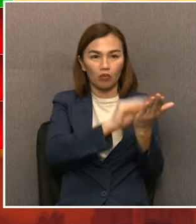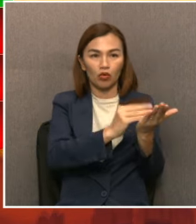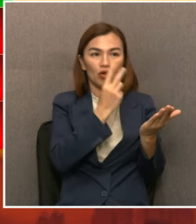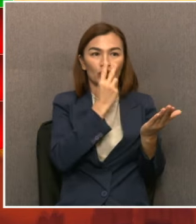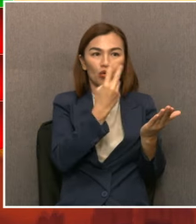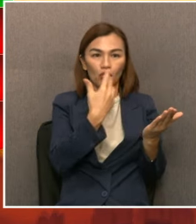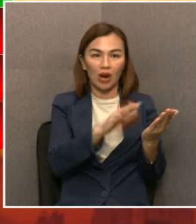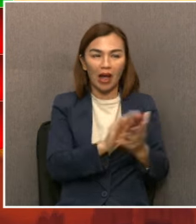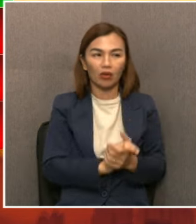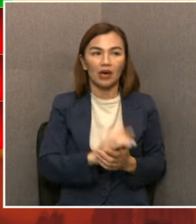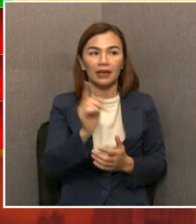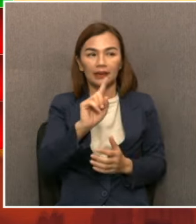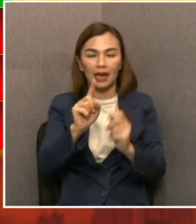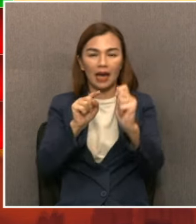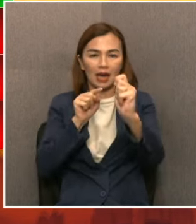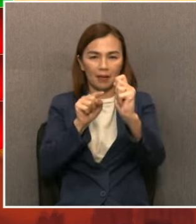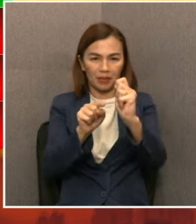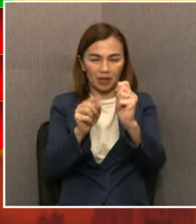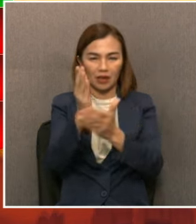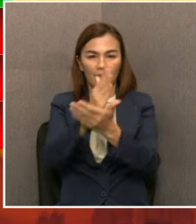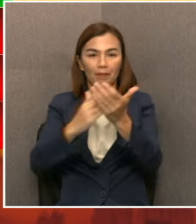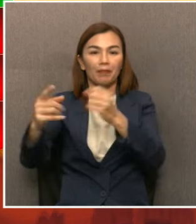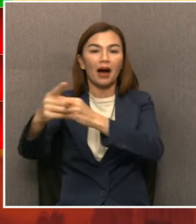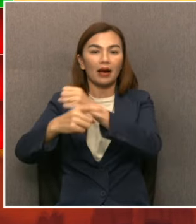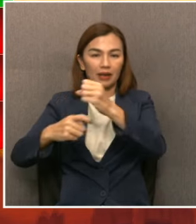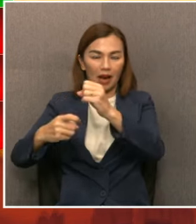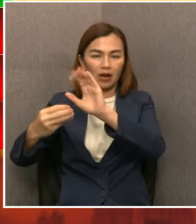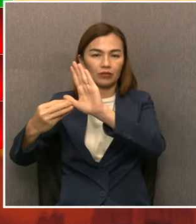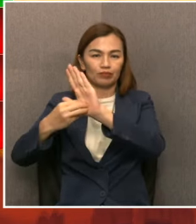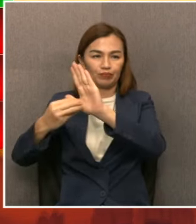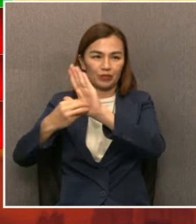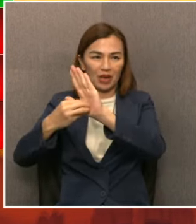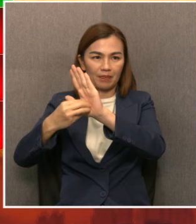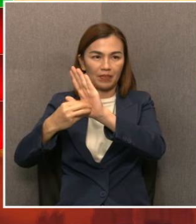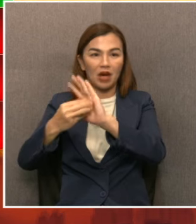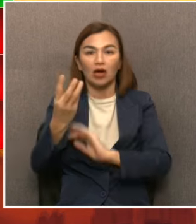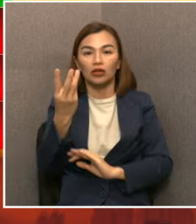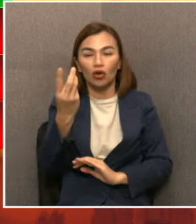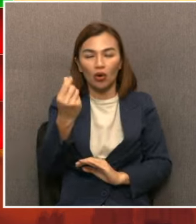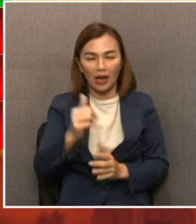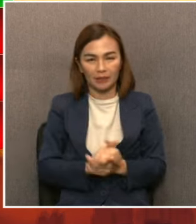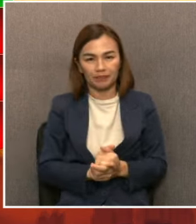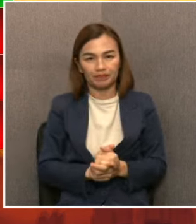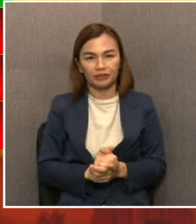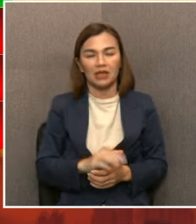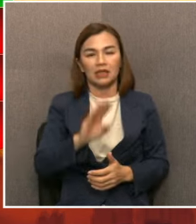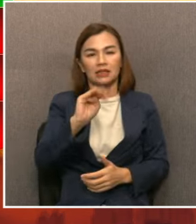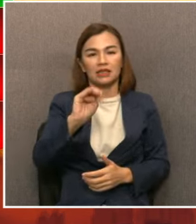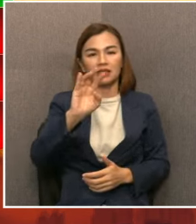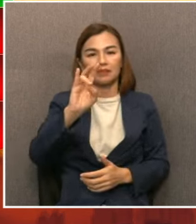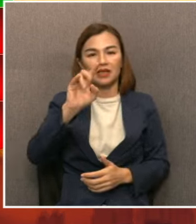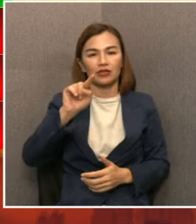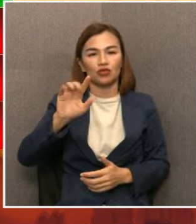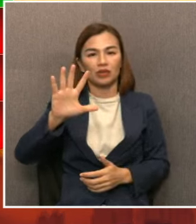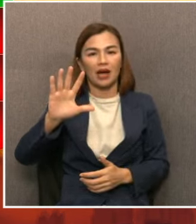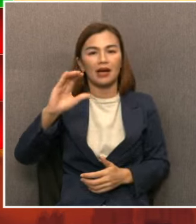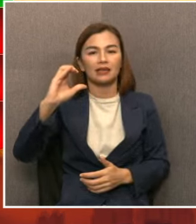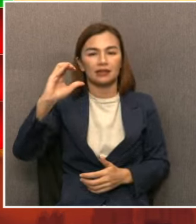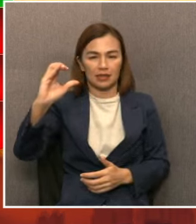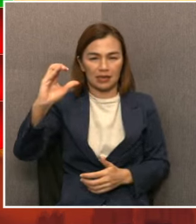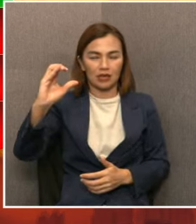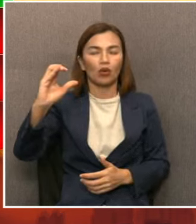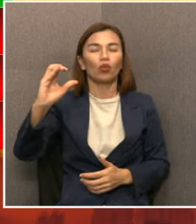สุดจะอยู่ที่เขตบางนากรุงเทพมหานครครับด้วยค่าดัชนีความร้อน47.5องศ